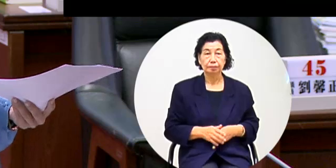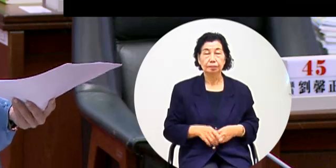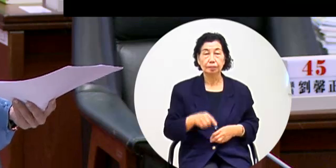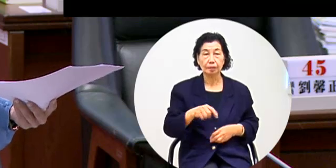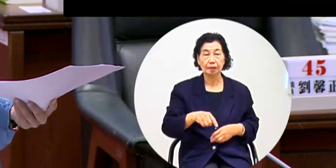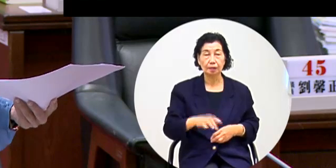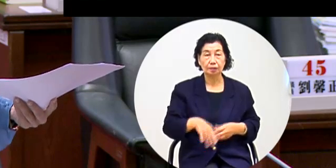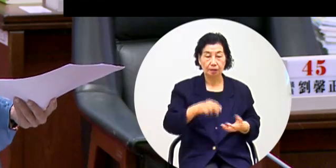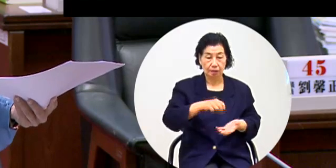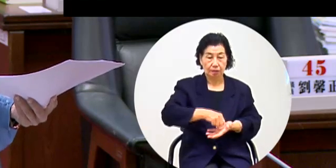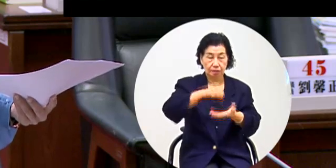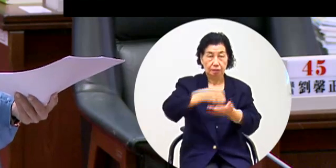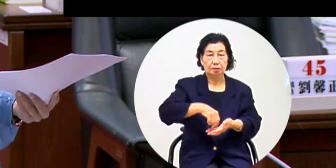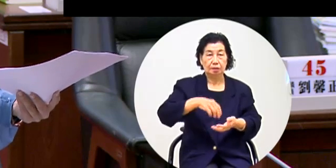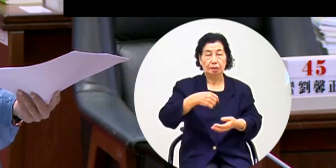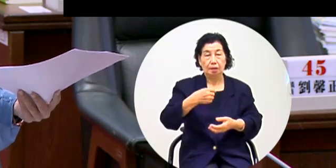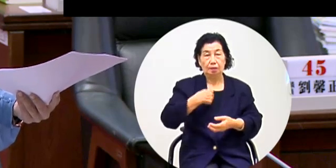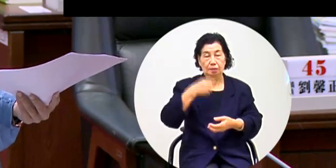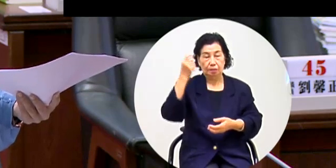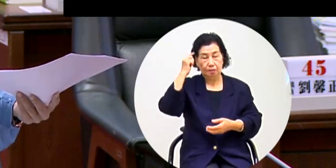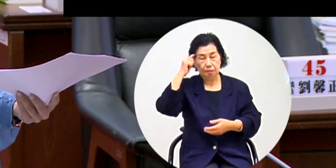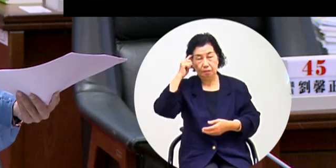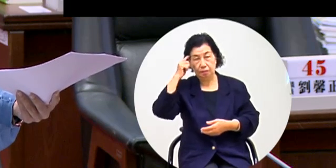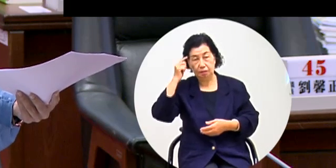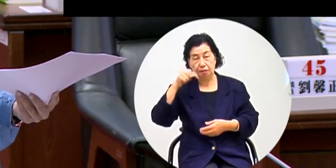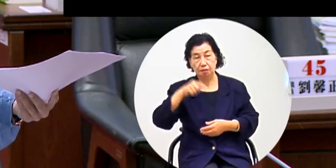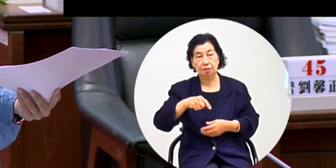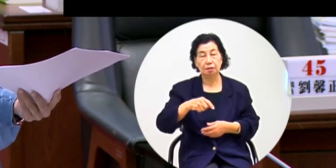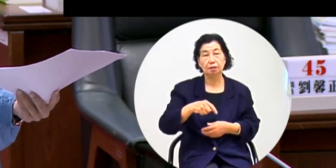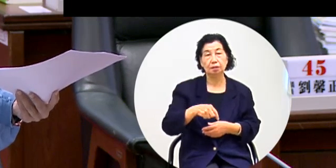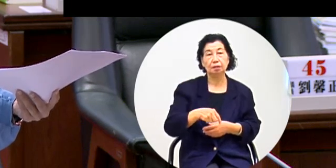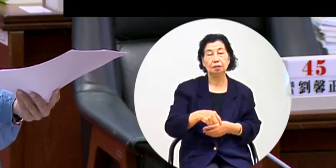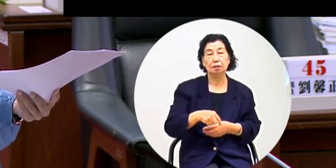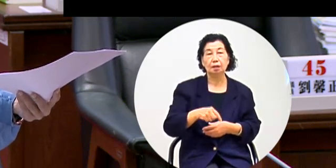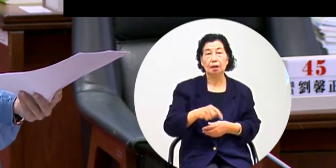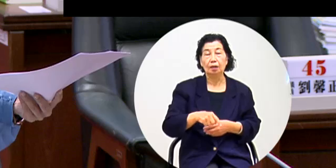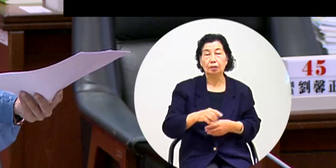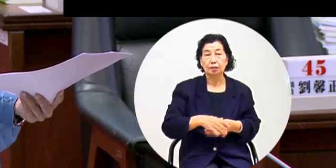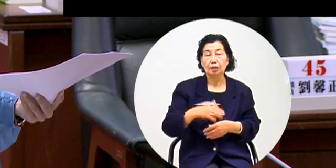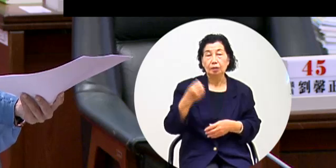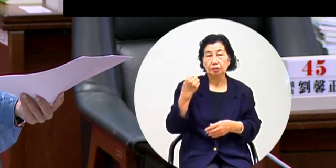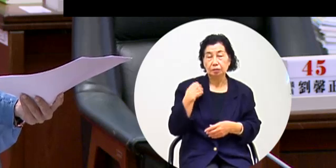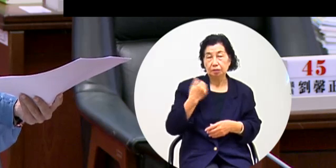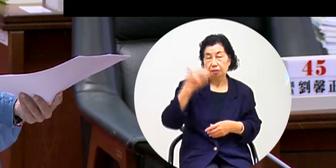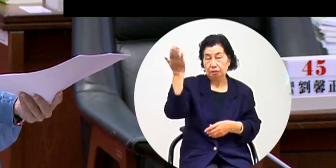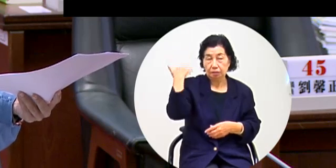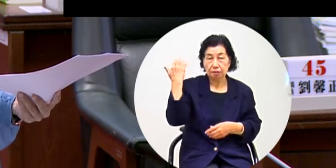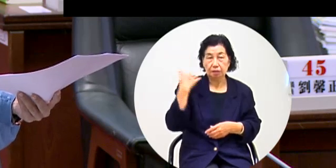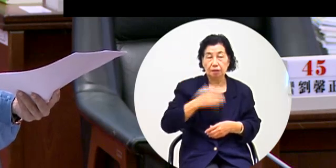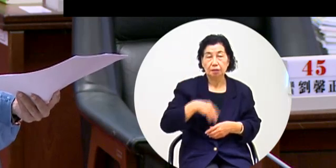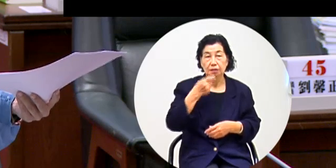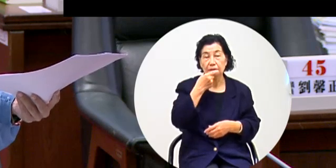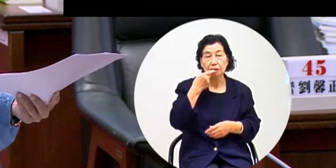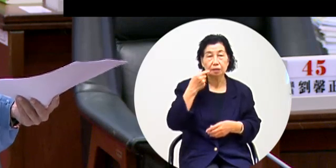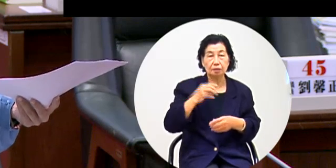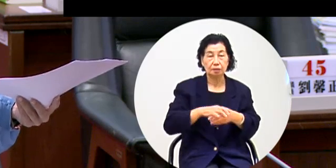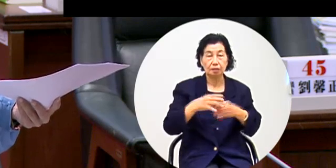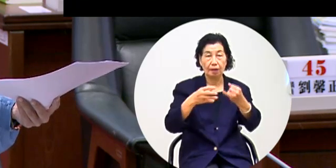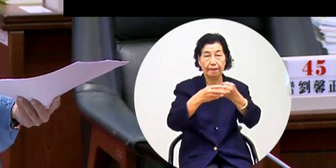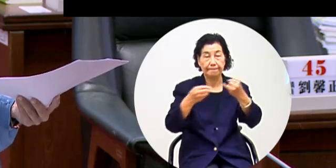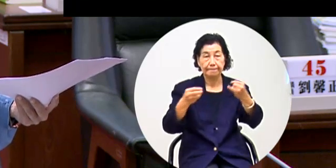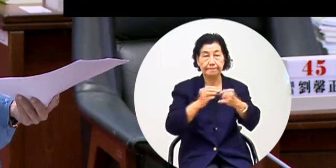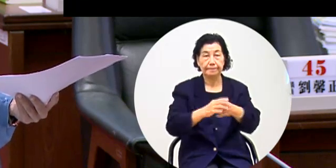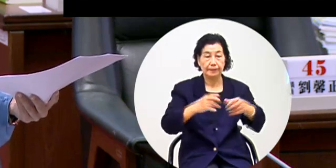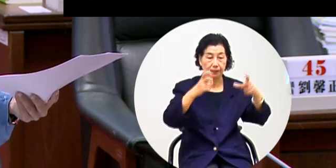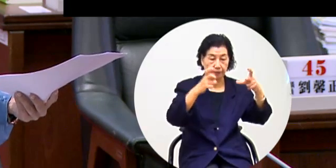下。我们都知道哈，在红毛港迁村的时候啊，我在这边印下来的这个文是，你看是院长，那当时还是余国华，是